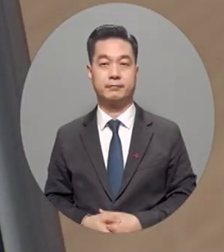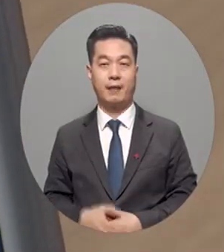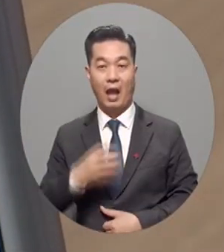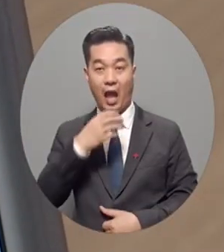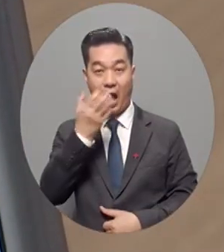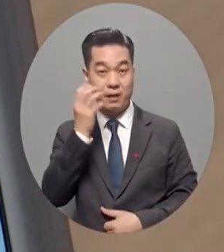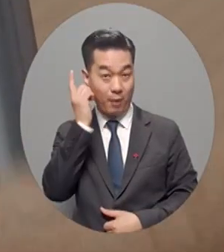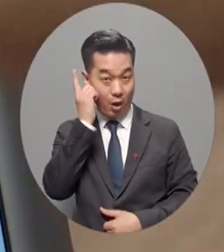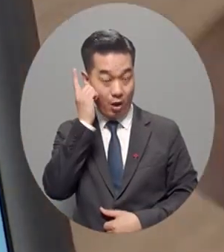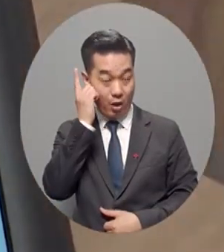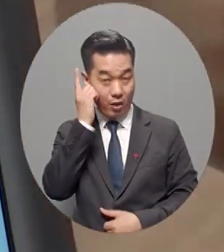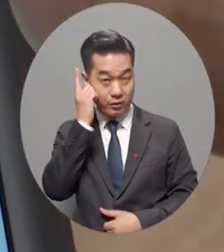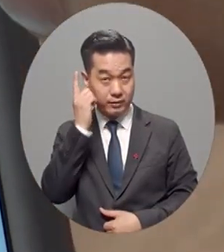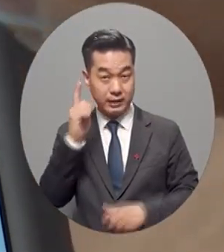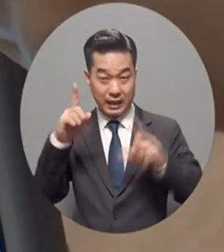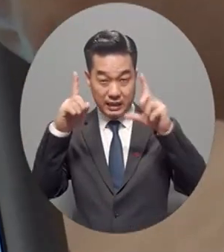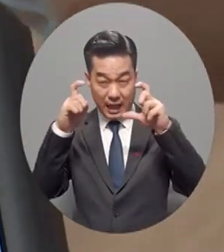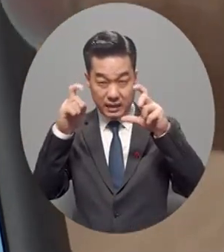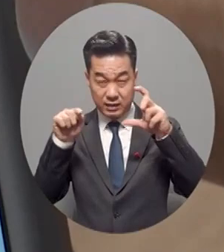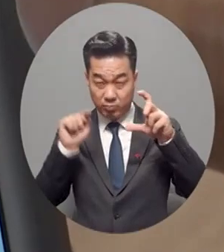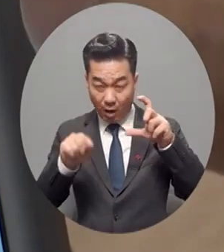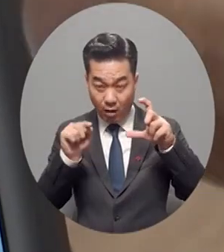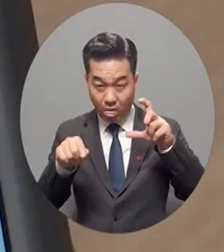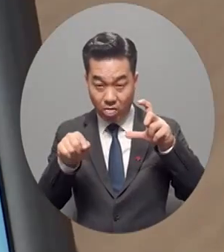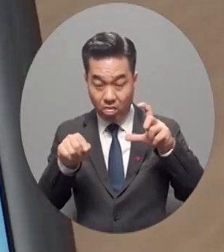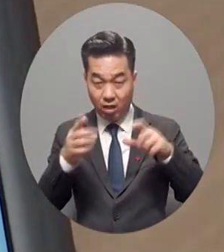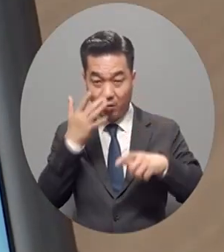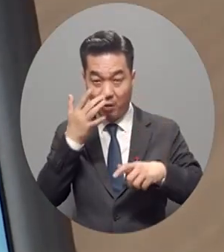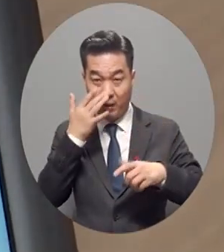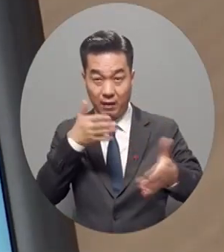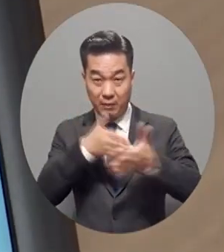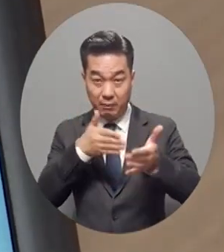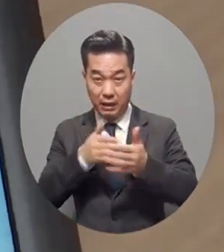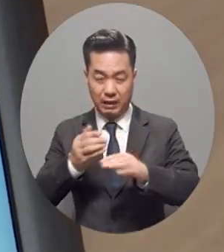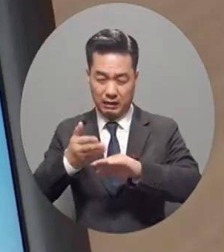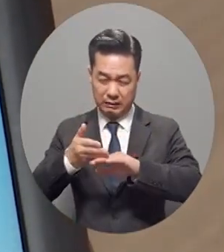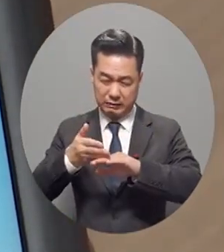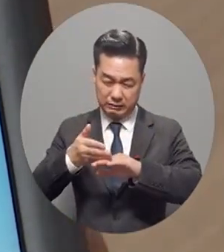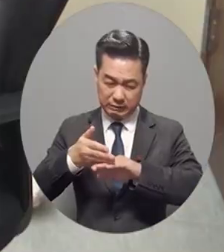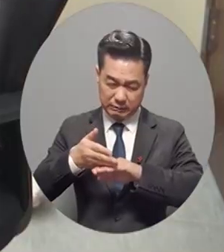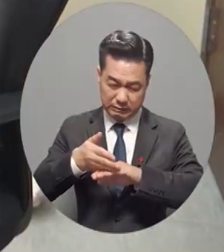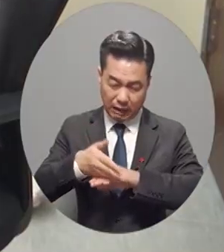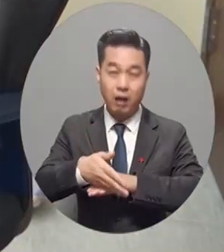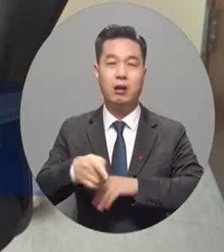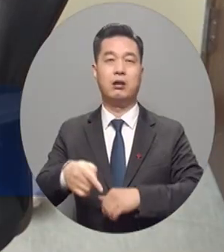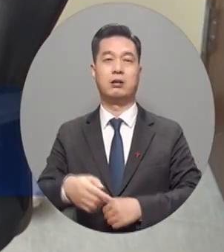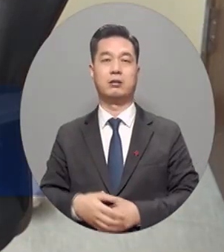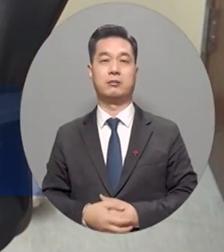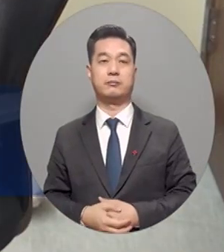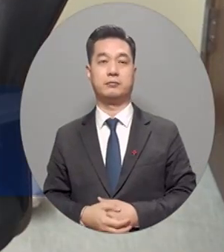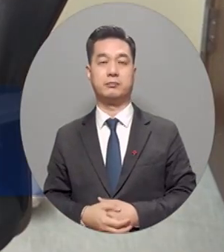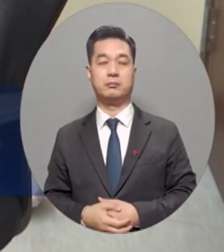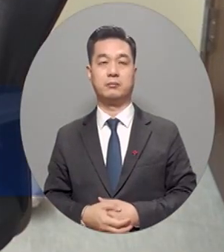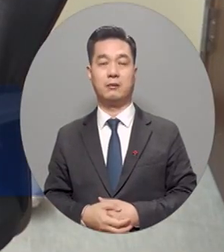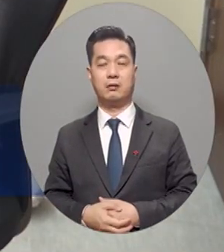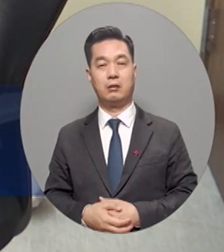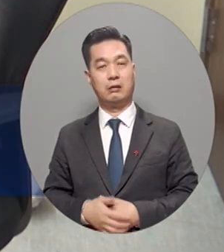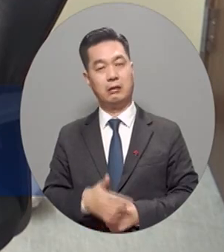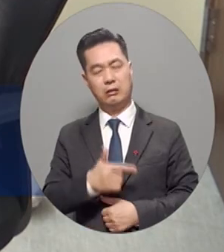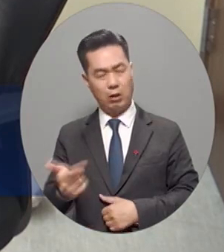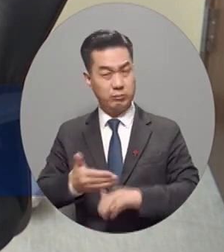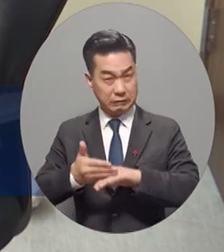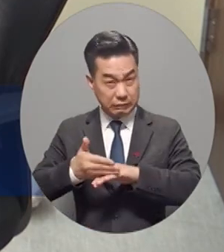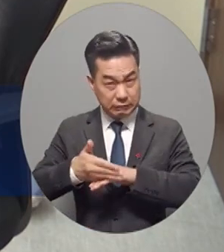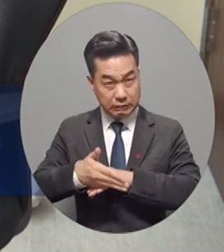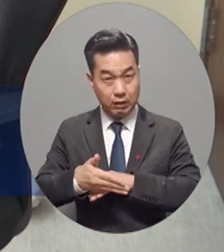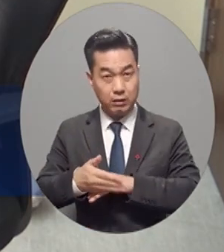아이폰에서 사진 앱을 눌러도 반응이 없거나 한참 뒤에야 앱이 실행됩니다. 엄청 늦잖아요. 엄청 늦네. 바로 떼야